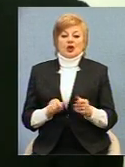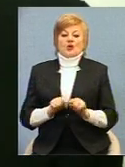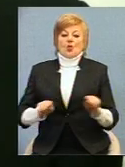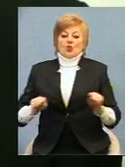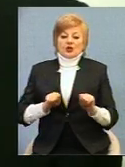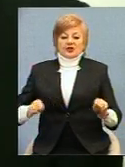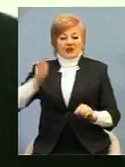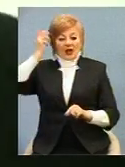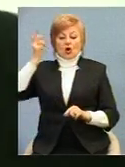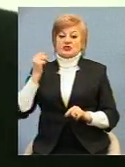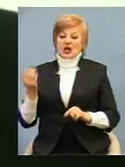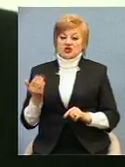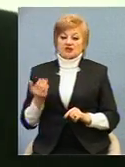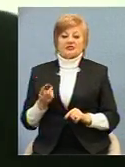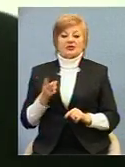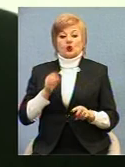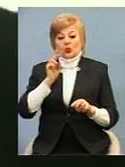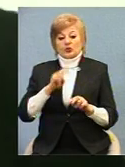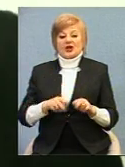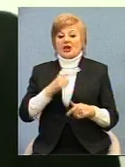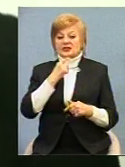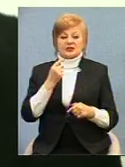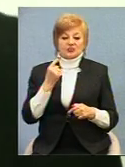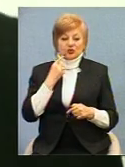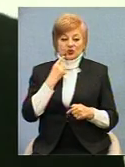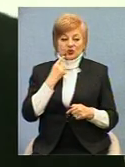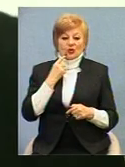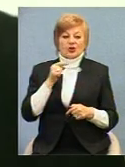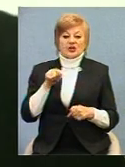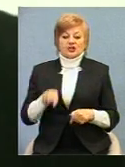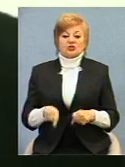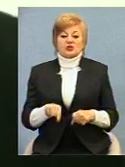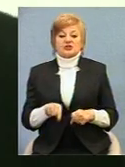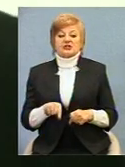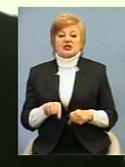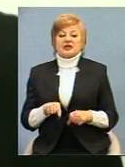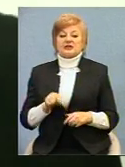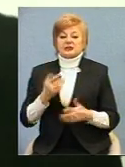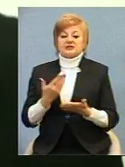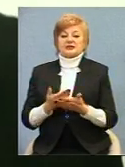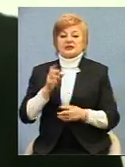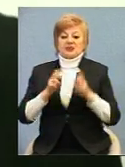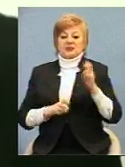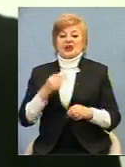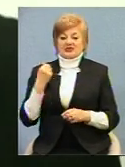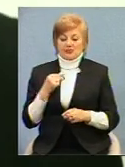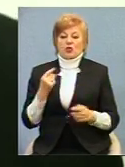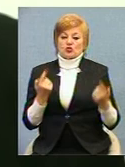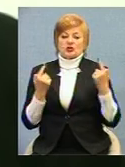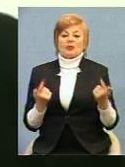популяризации казачества. К сожалению, утрачены эти традиции, которые сложились на нашем огромном предприятиях Запорожья